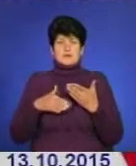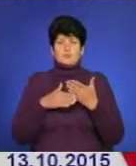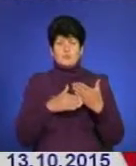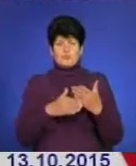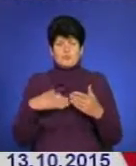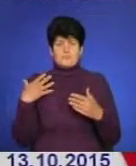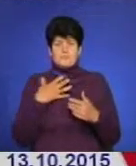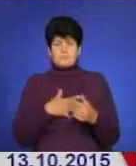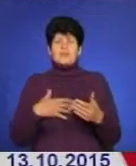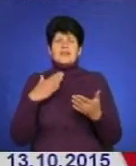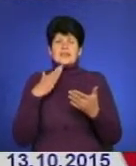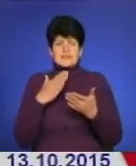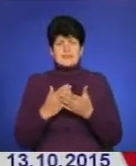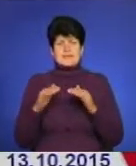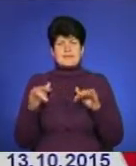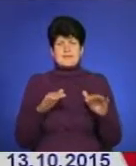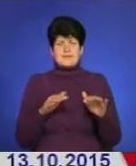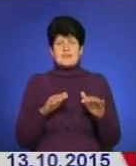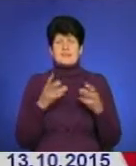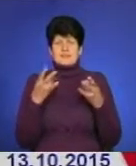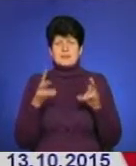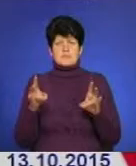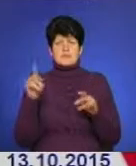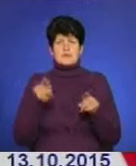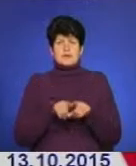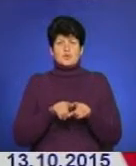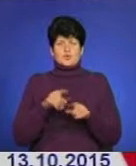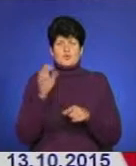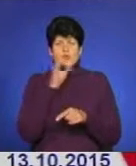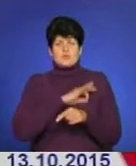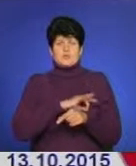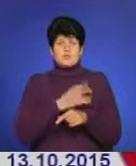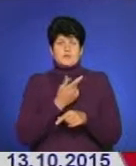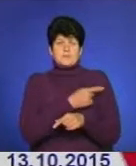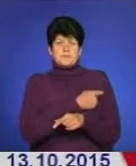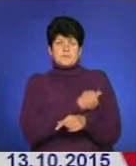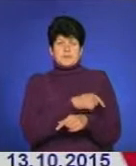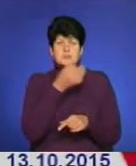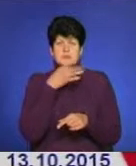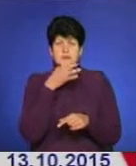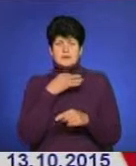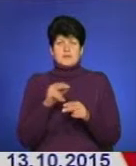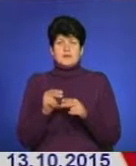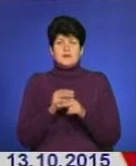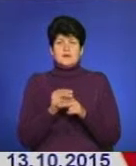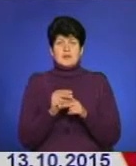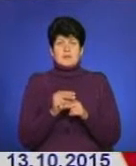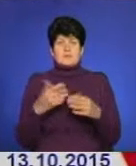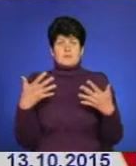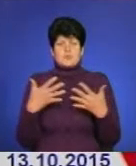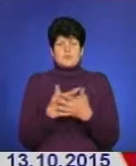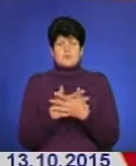вони є дієві. Не варто також використовувати медичні препарати для профілактики простудних захворювань,